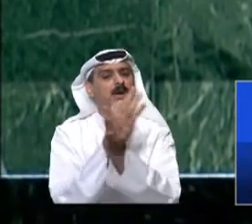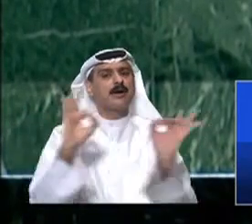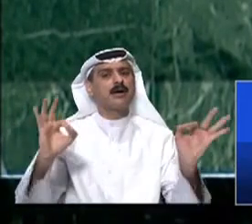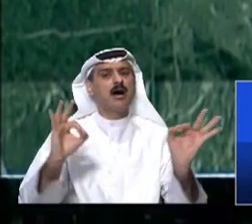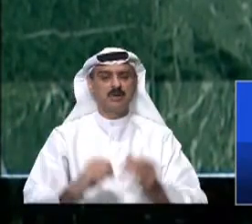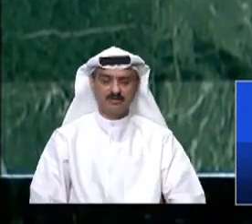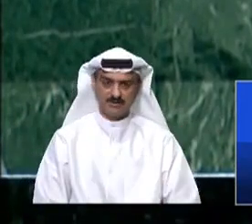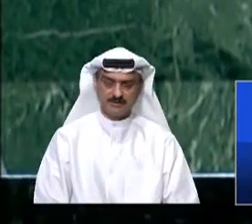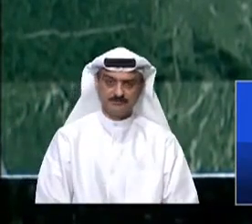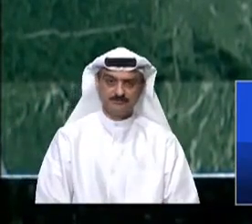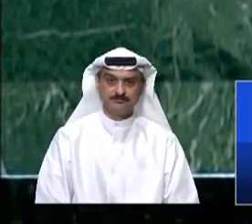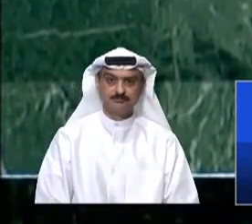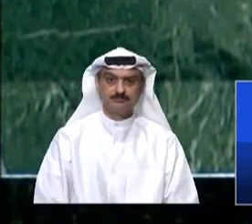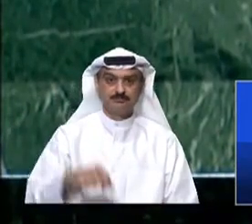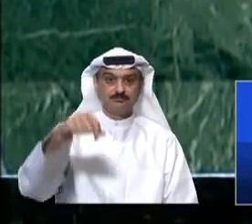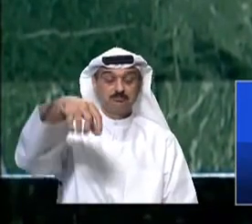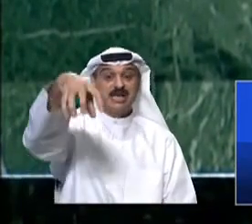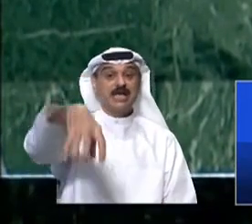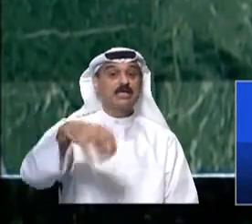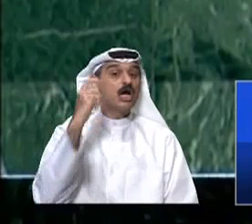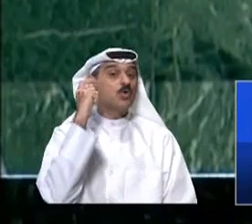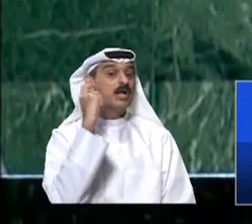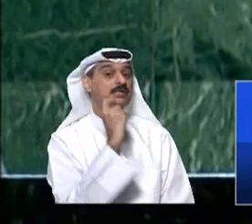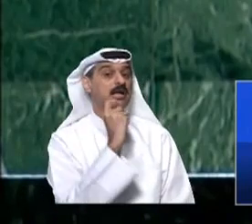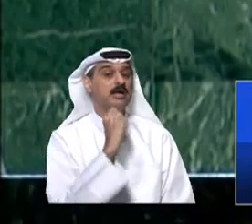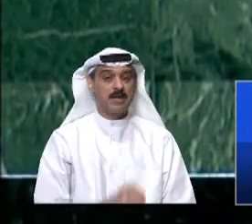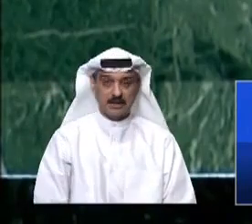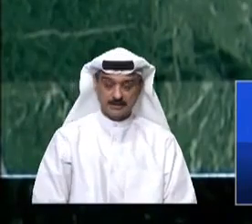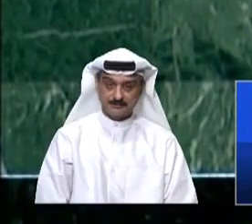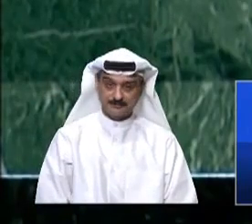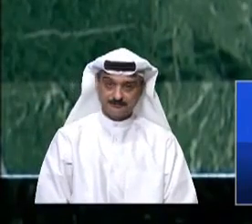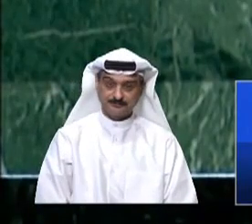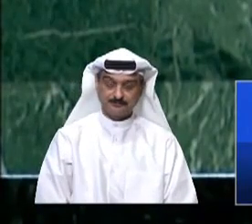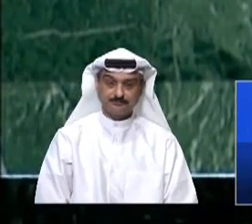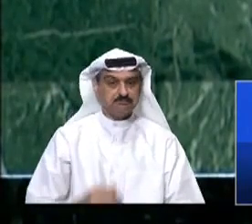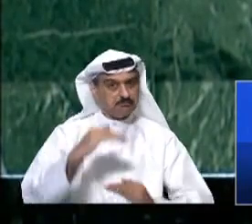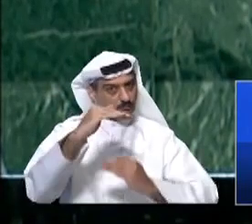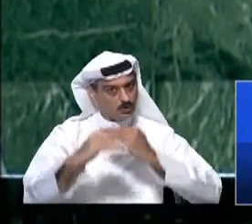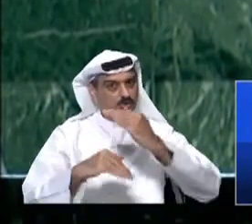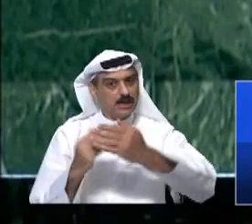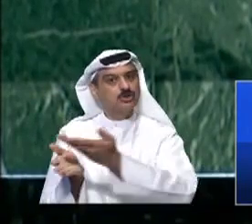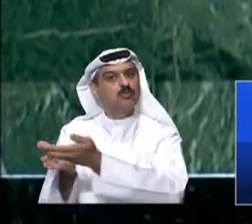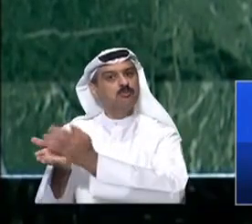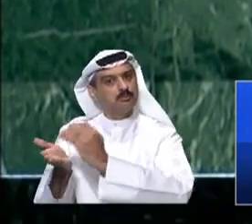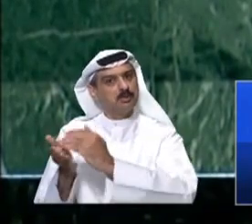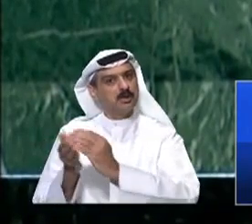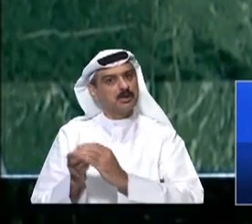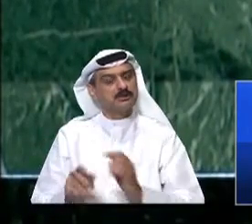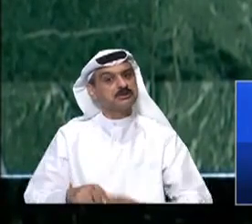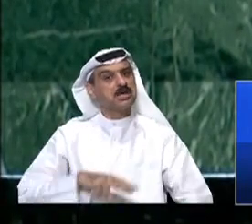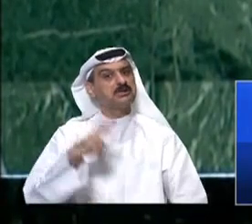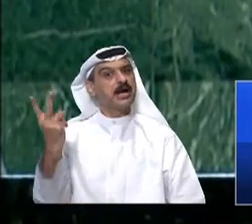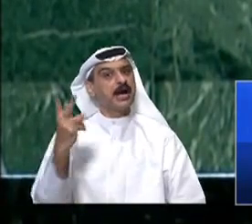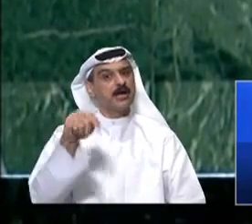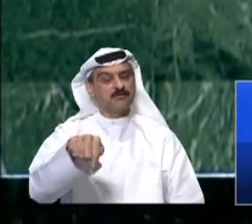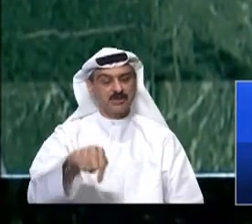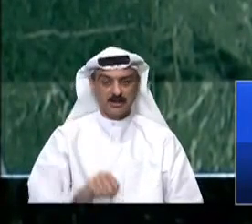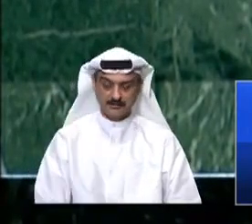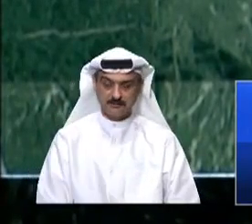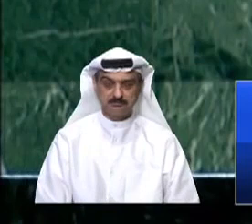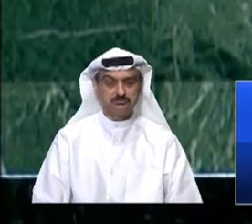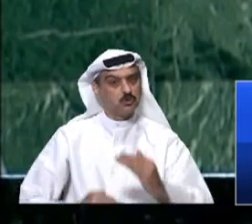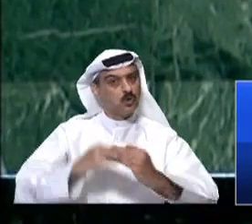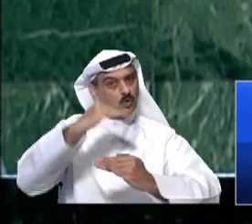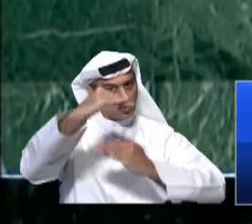تميزت دولة الإمارات العربية المتحدة في عهده بتقدم اقتصادي يشهد له الجميع، وطفرة